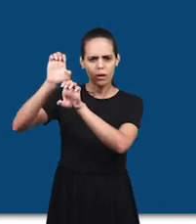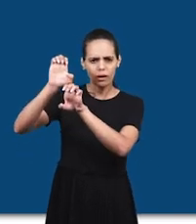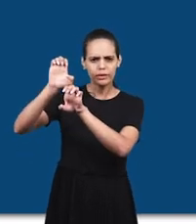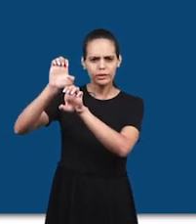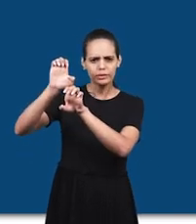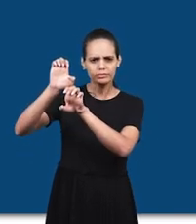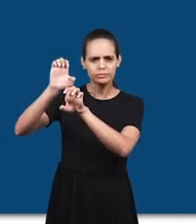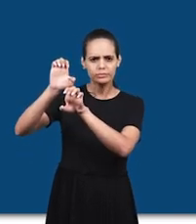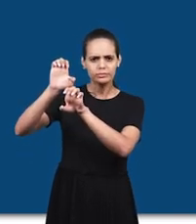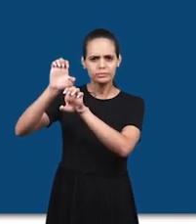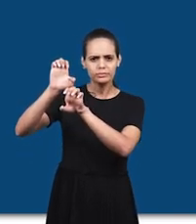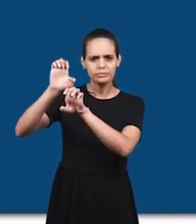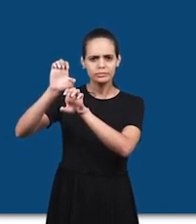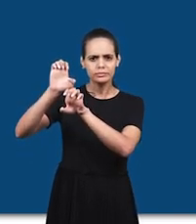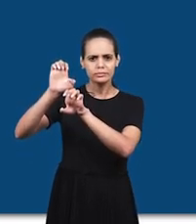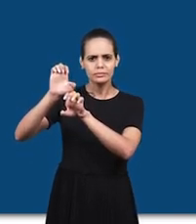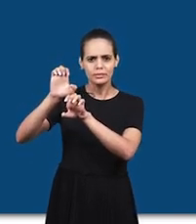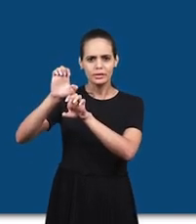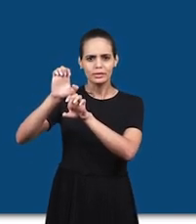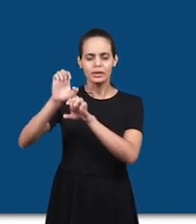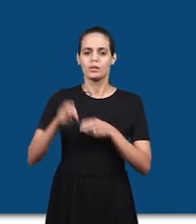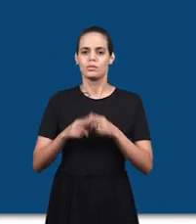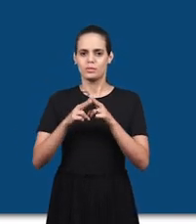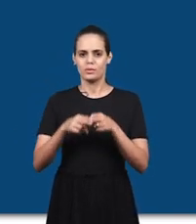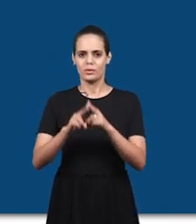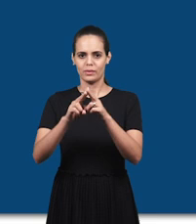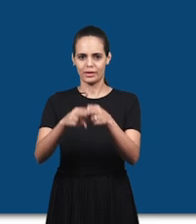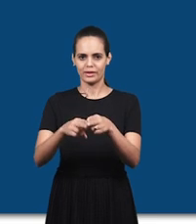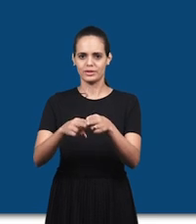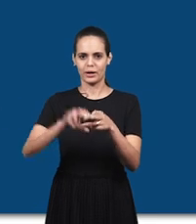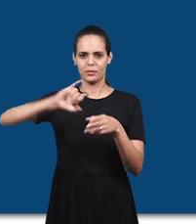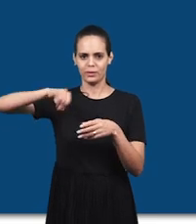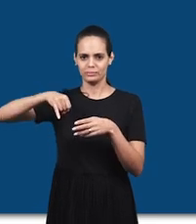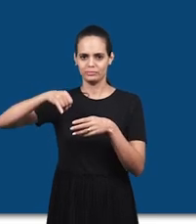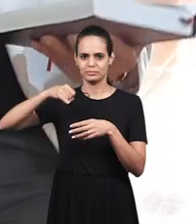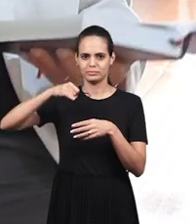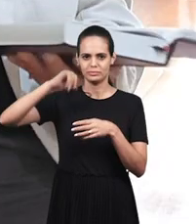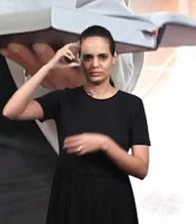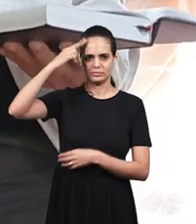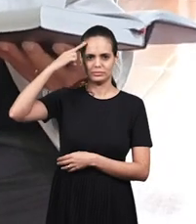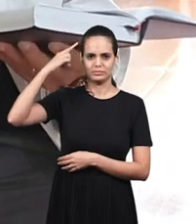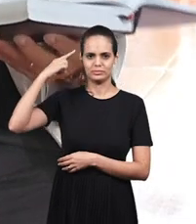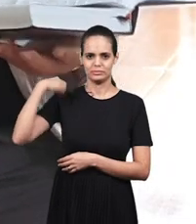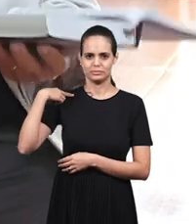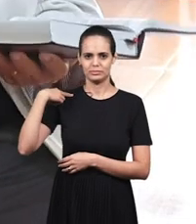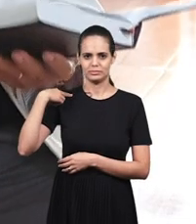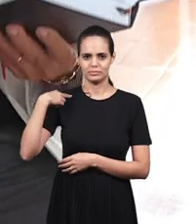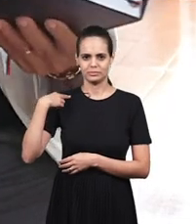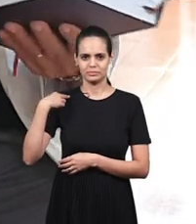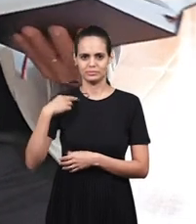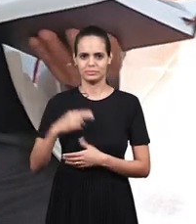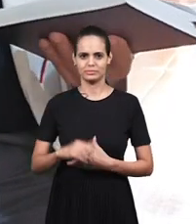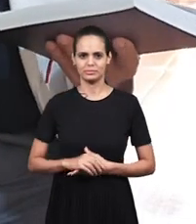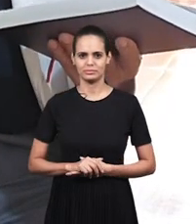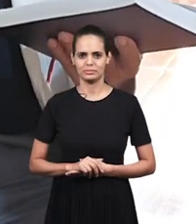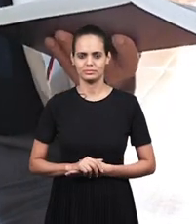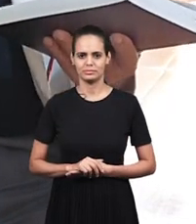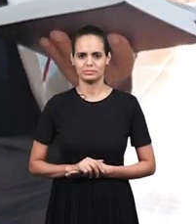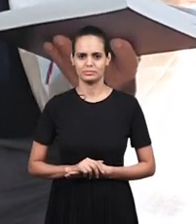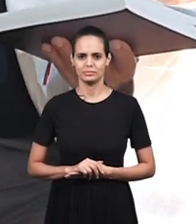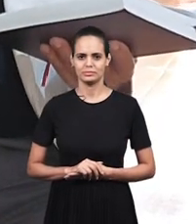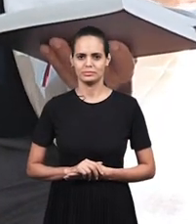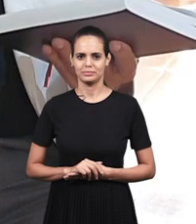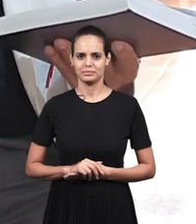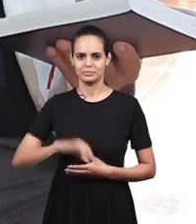Иисуса. Авель, Енох, Ной, Исаак, Яков. И мы посмотрим